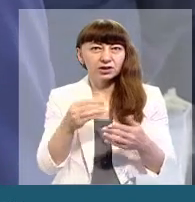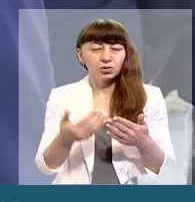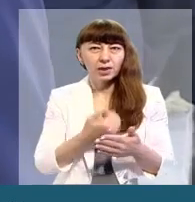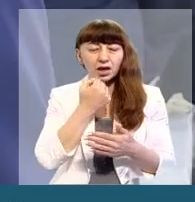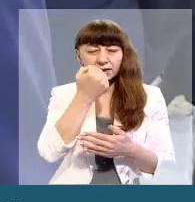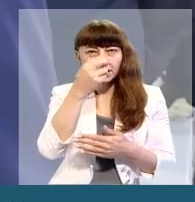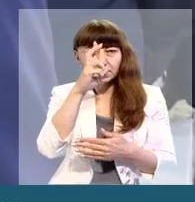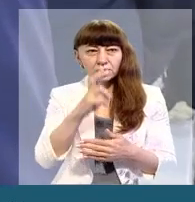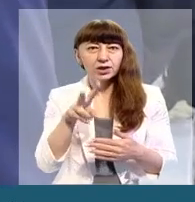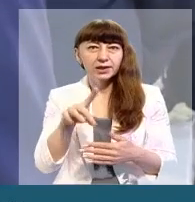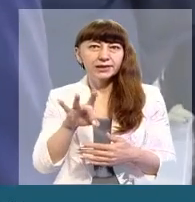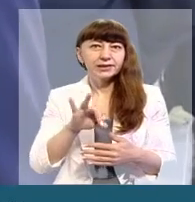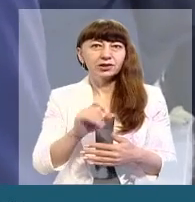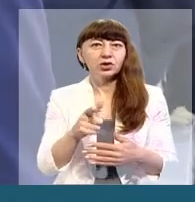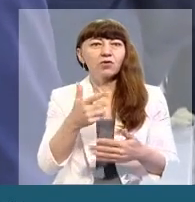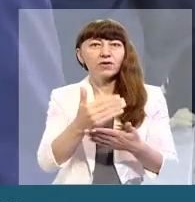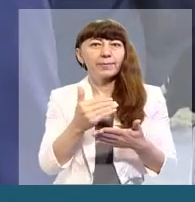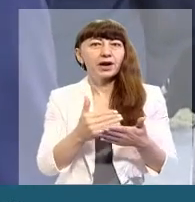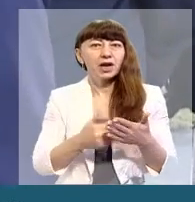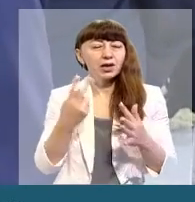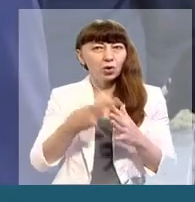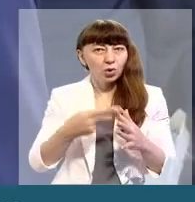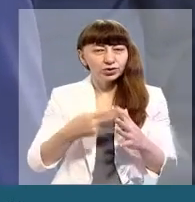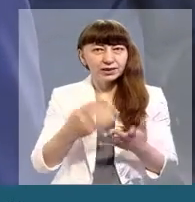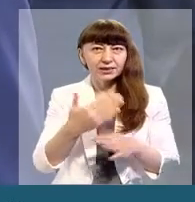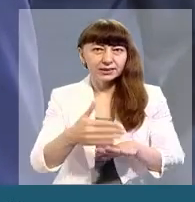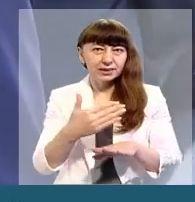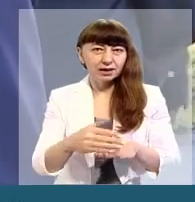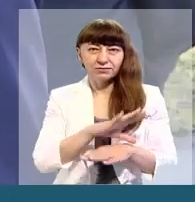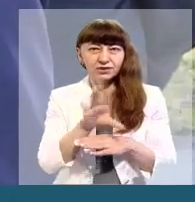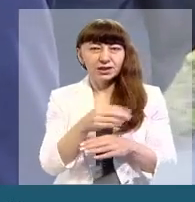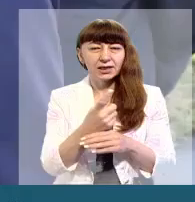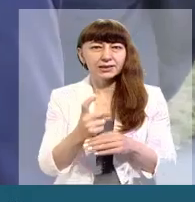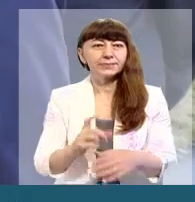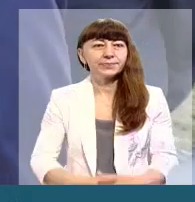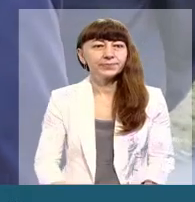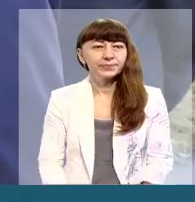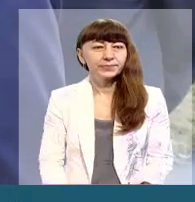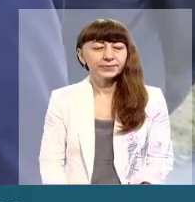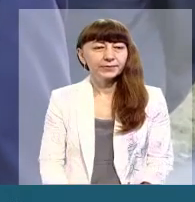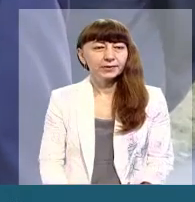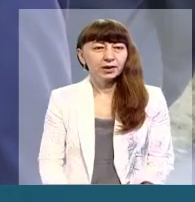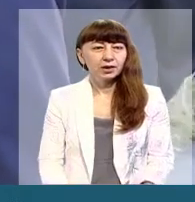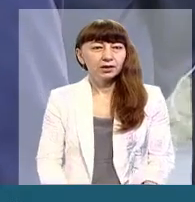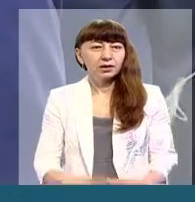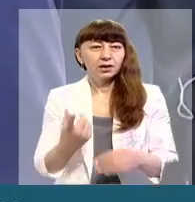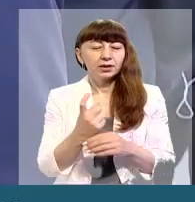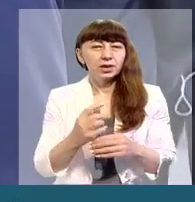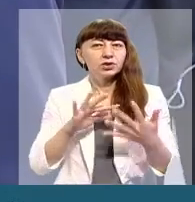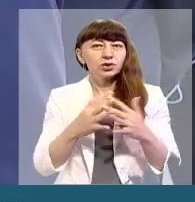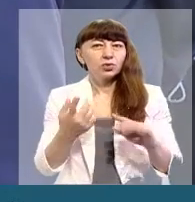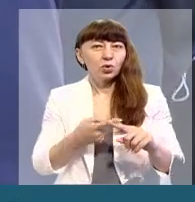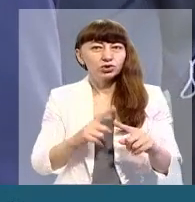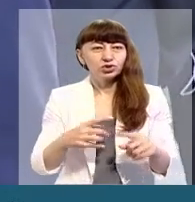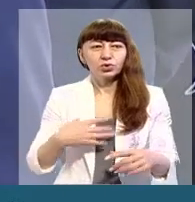помощи государства, и лизинговая программа, и льготные все эти процентовые дела. Вот, поэтому нам это село, оно